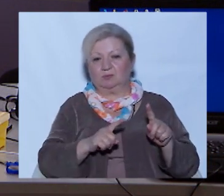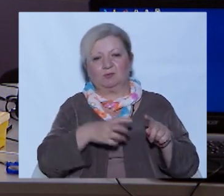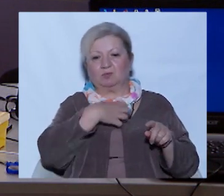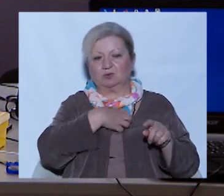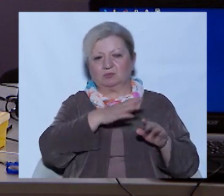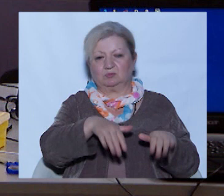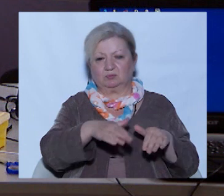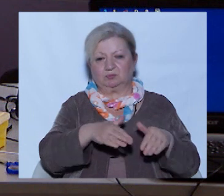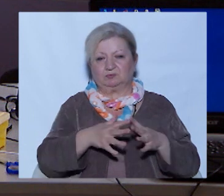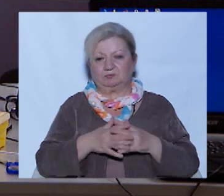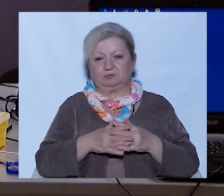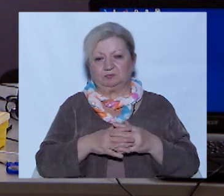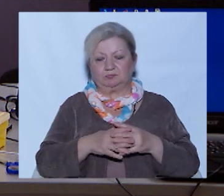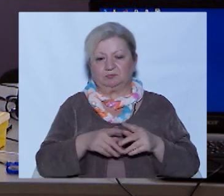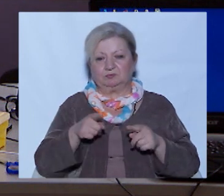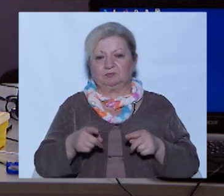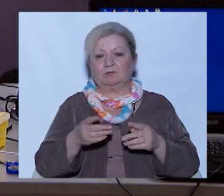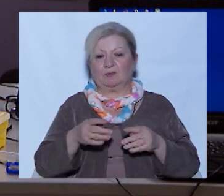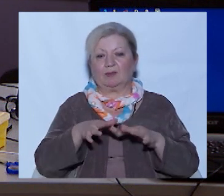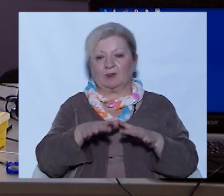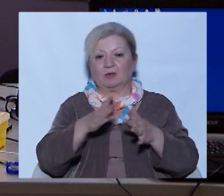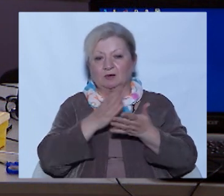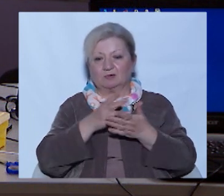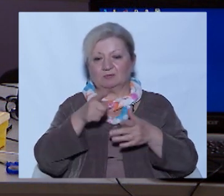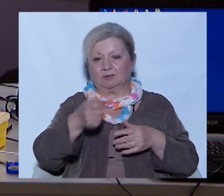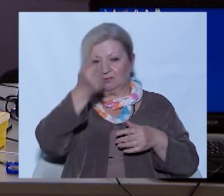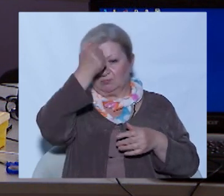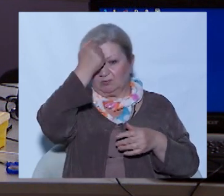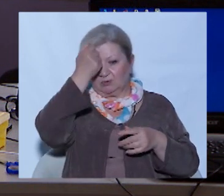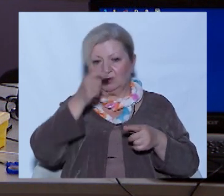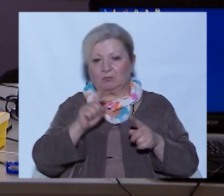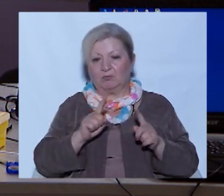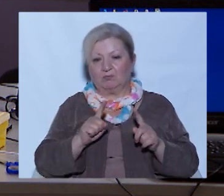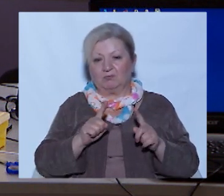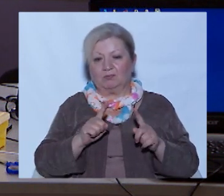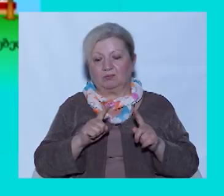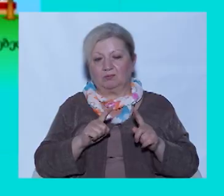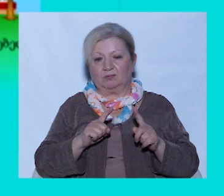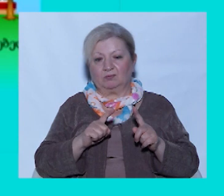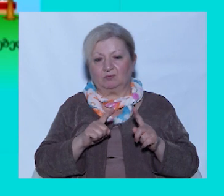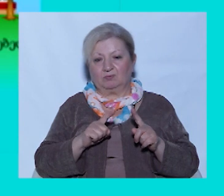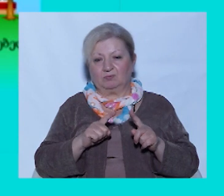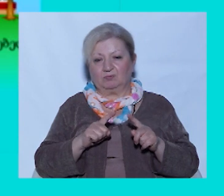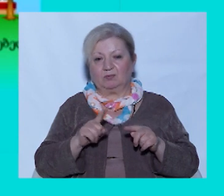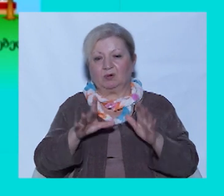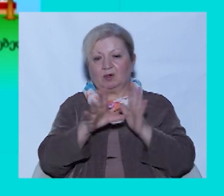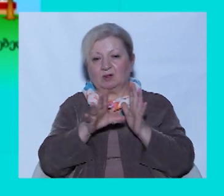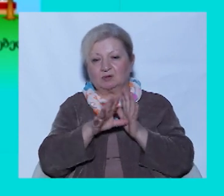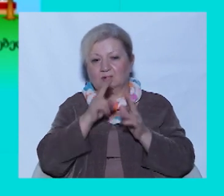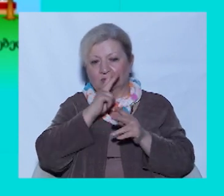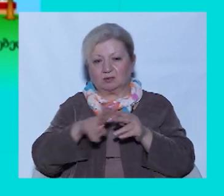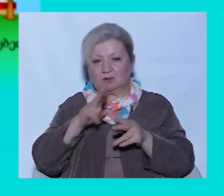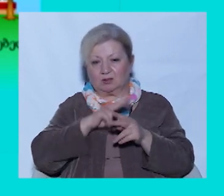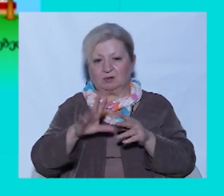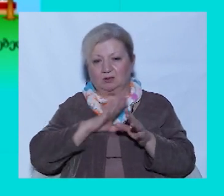შემთხვევაში ამას მნიშვნელობა არ აქვს. საქმე იმაშია, რომ გვახსოვს ერთი მთავარი მომენტი, რომელზეც ჩვენ